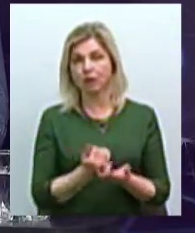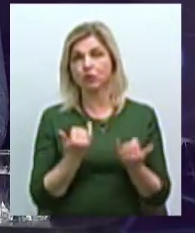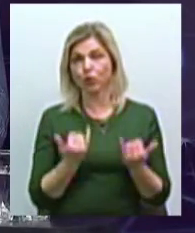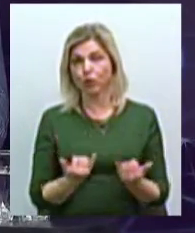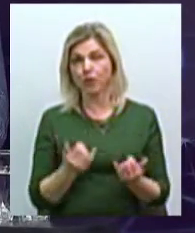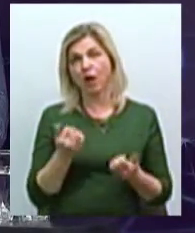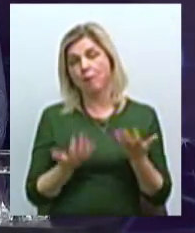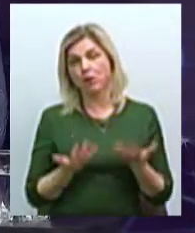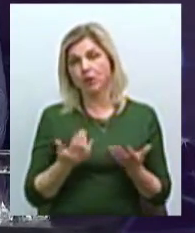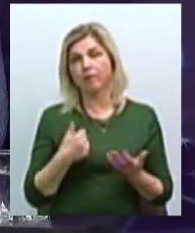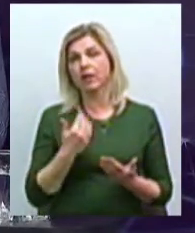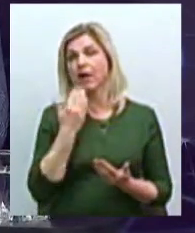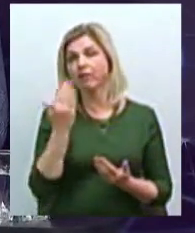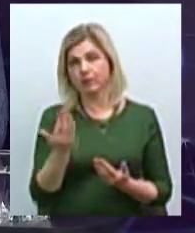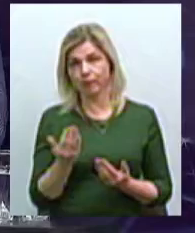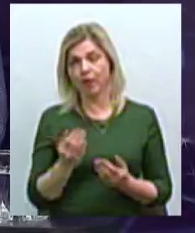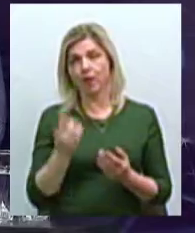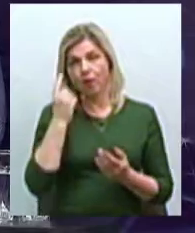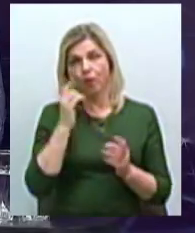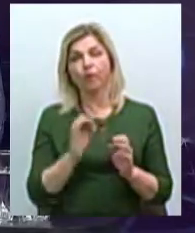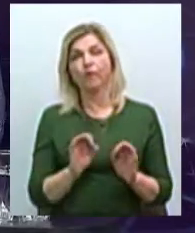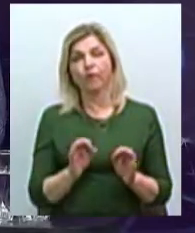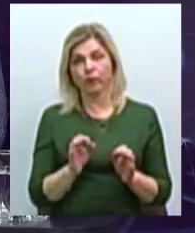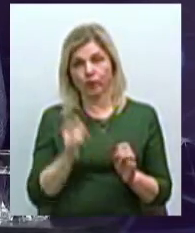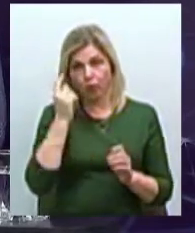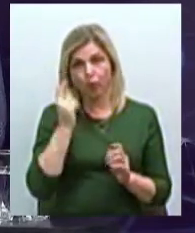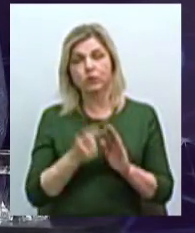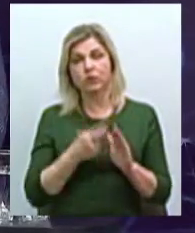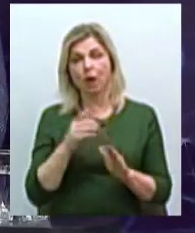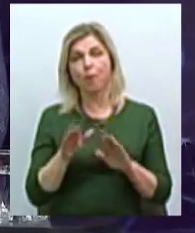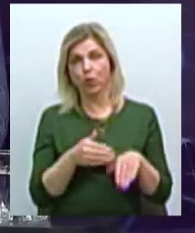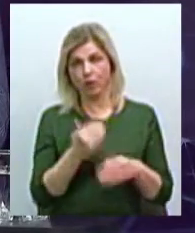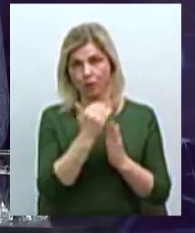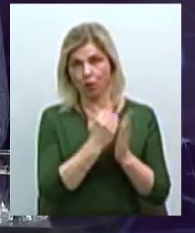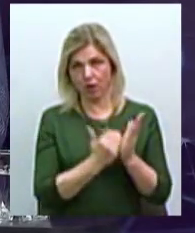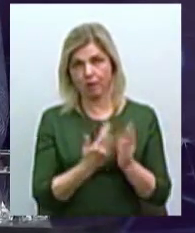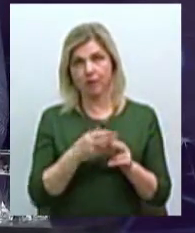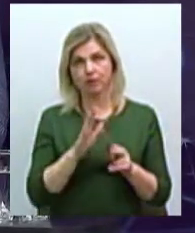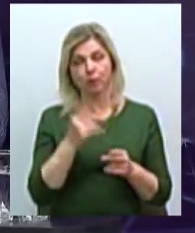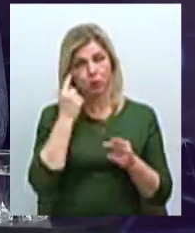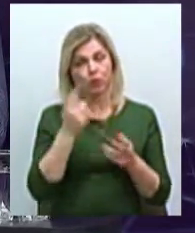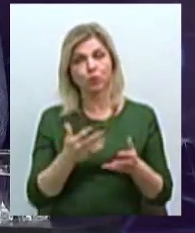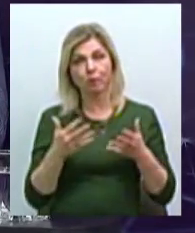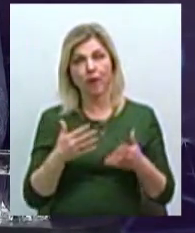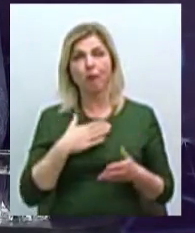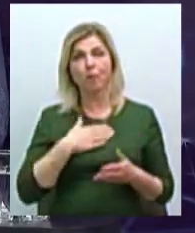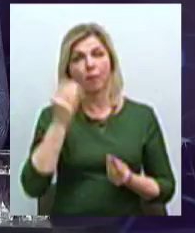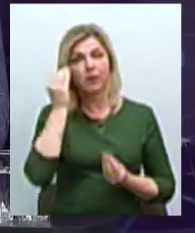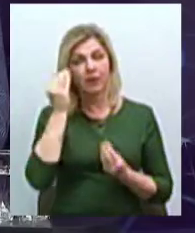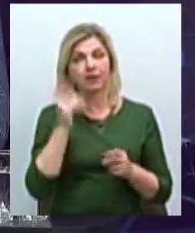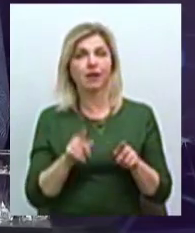Можливо, я виясню в нього після нашої програми, і це буде зрозуміло. Але моя позиція